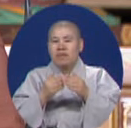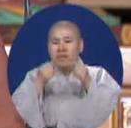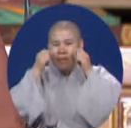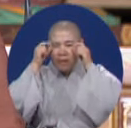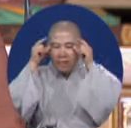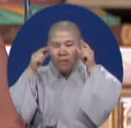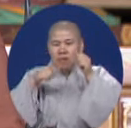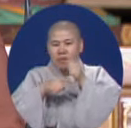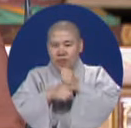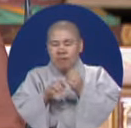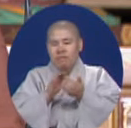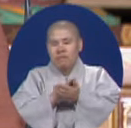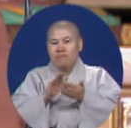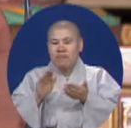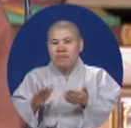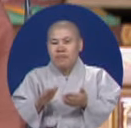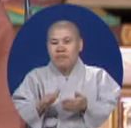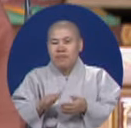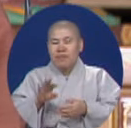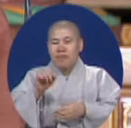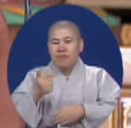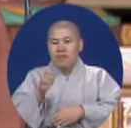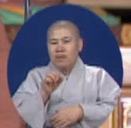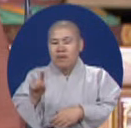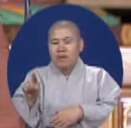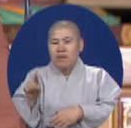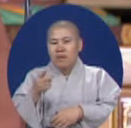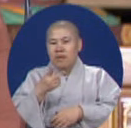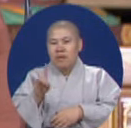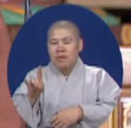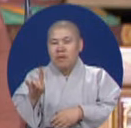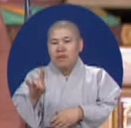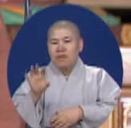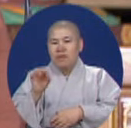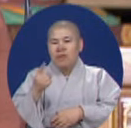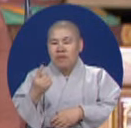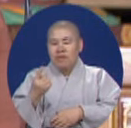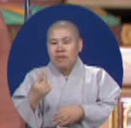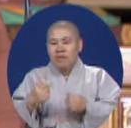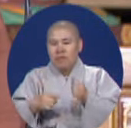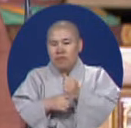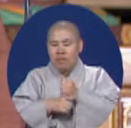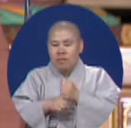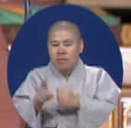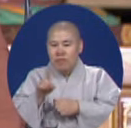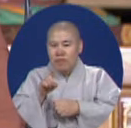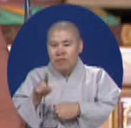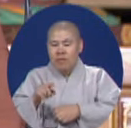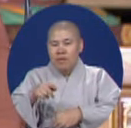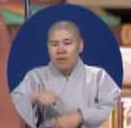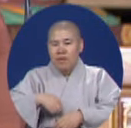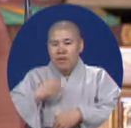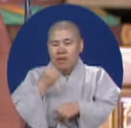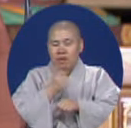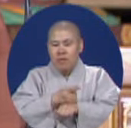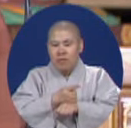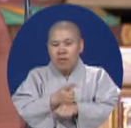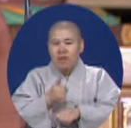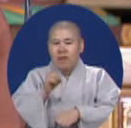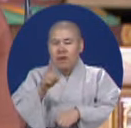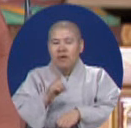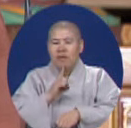언하대오입니다. 그럼 언하대오면 그럼 뭐냐? 언하대오 끝에는 자성 하나뿐이니까 그때는 뭐냐?